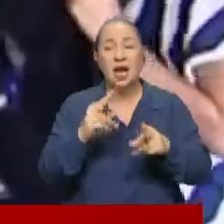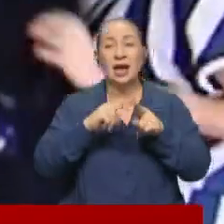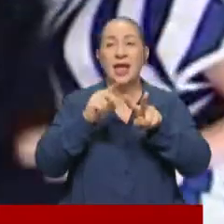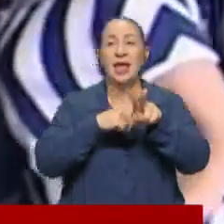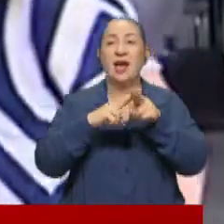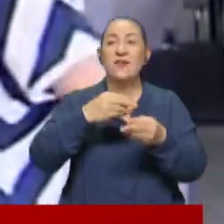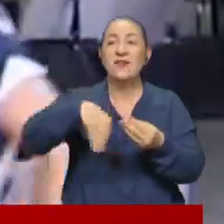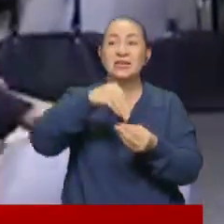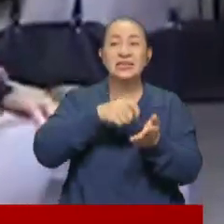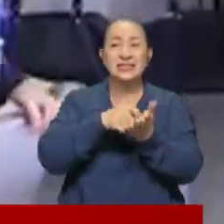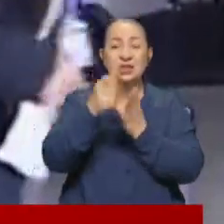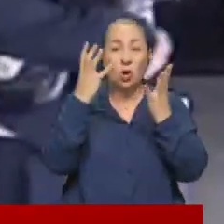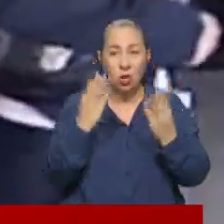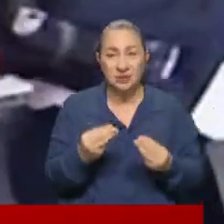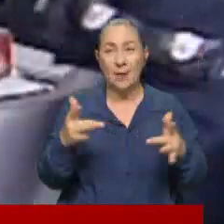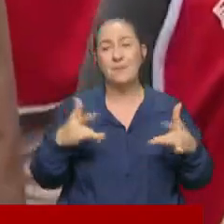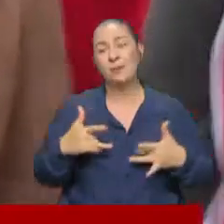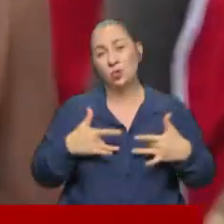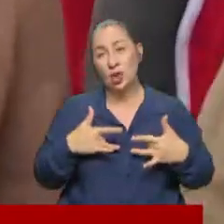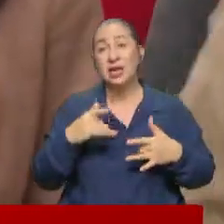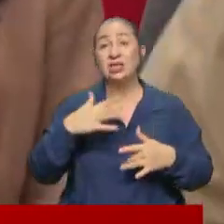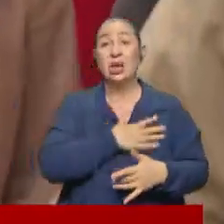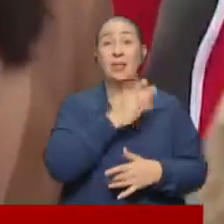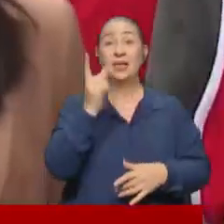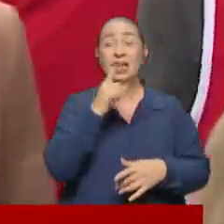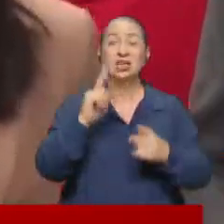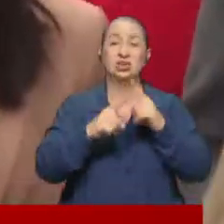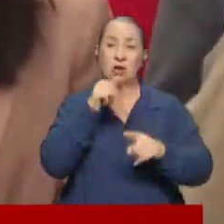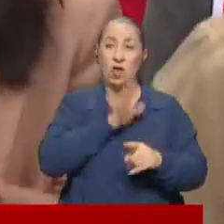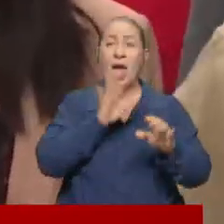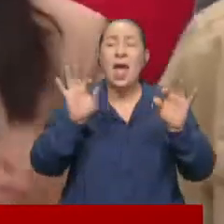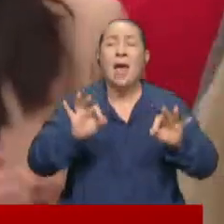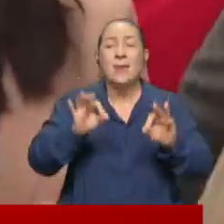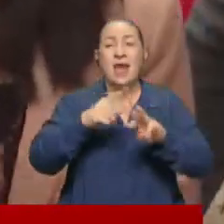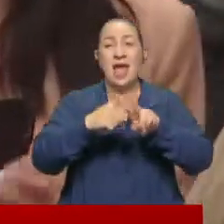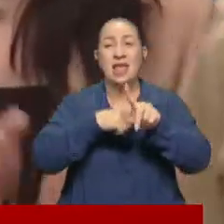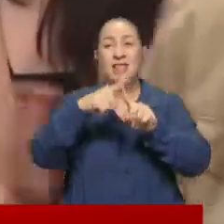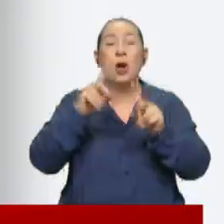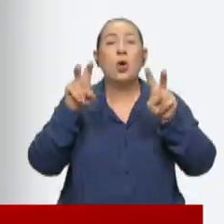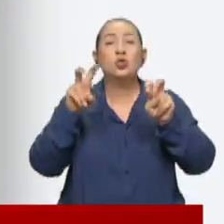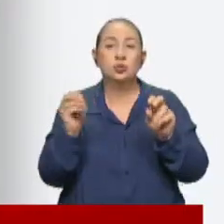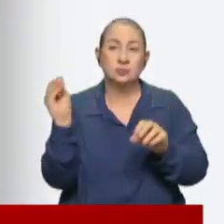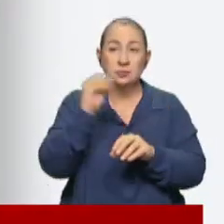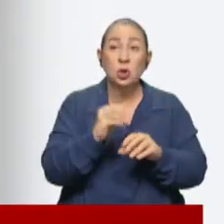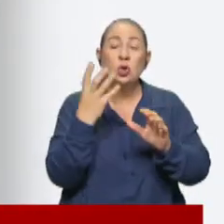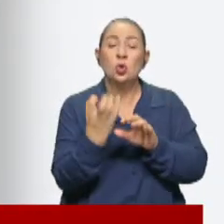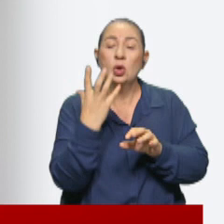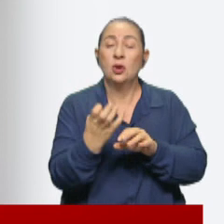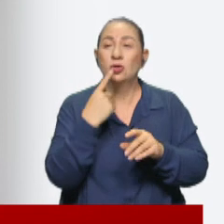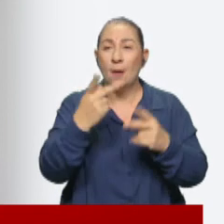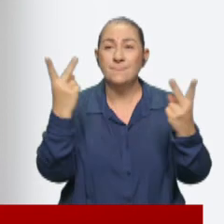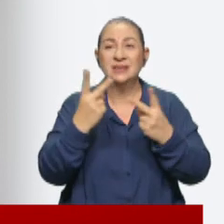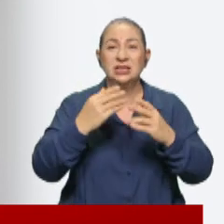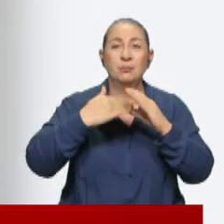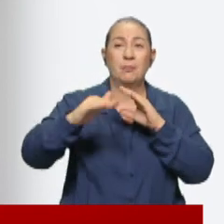KYK faizlerinin silinecek olmasından memnun. CHP lideri Kılıçdaroğlu hemen EYT konusunu da gündeme taşımış, yükleniyor diyerek